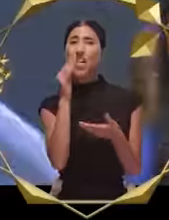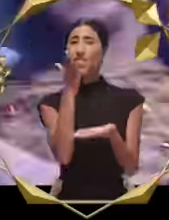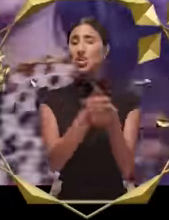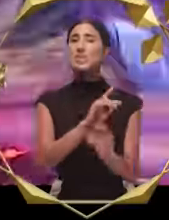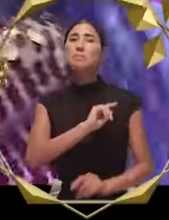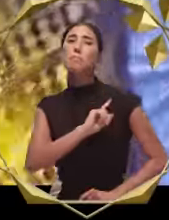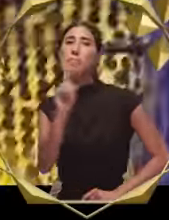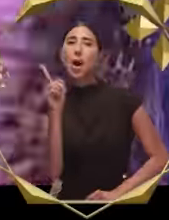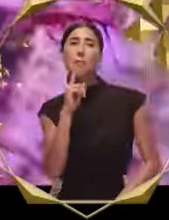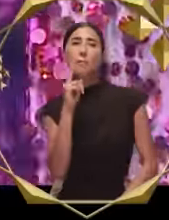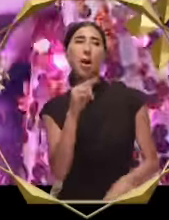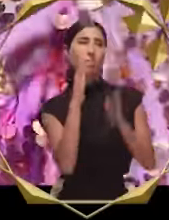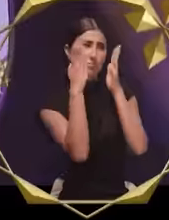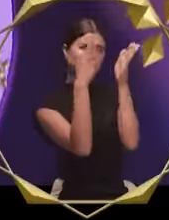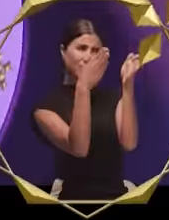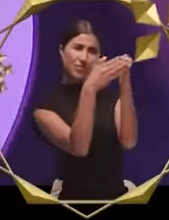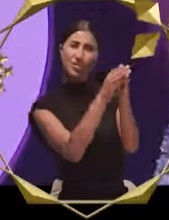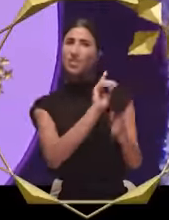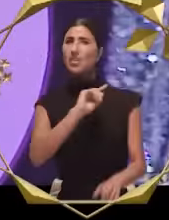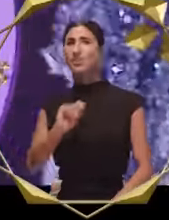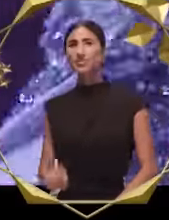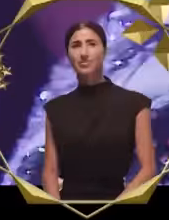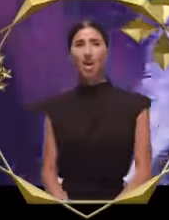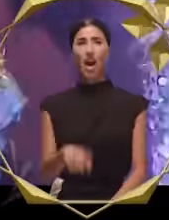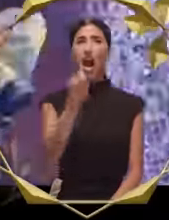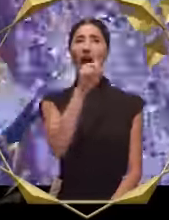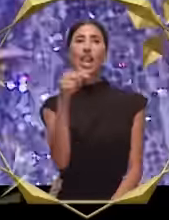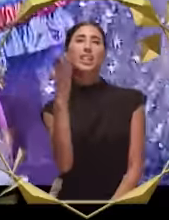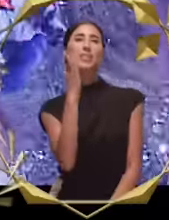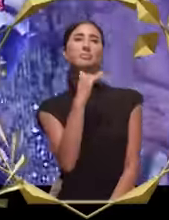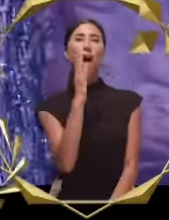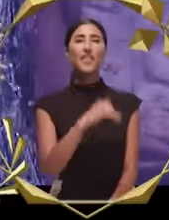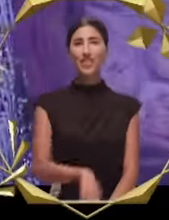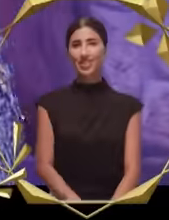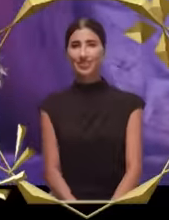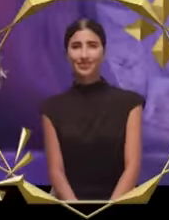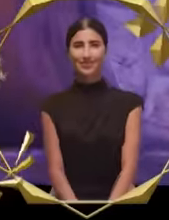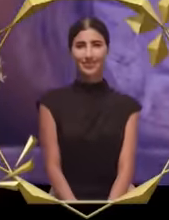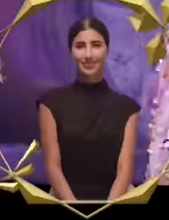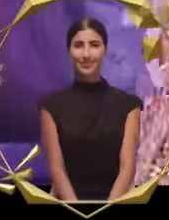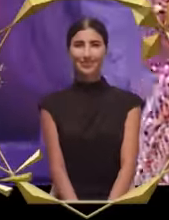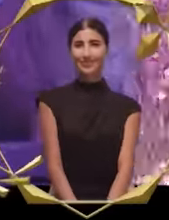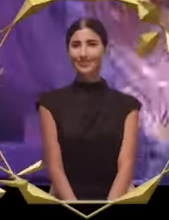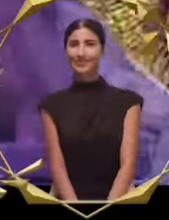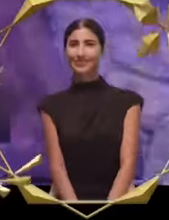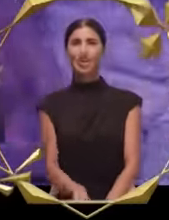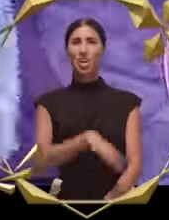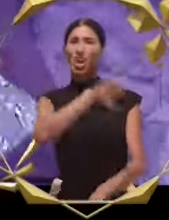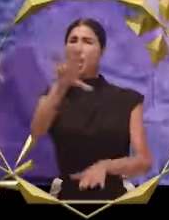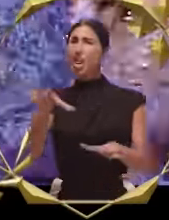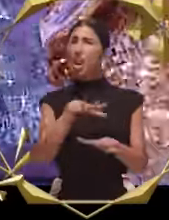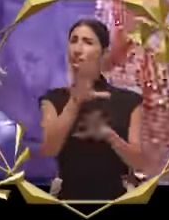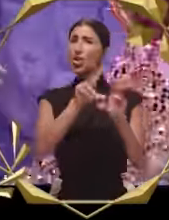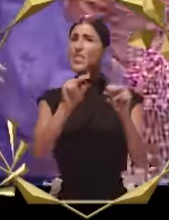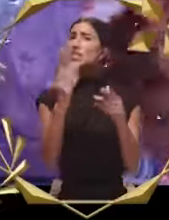قلب لن أرى في شبهي عينين لن أمشي إلى شبه الدرب وأسمع في شبهي أذنين لماذا نعوم